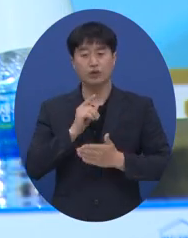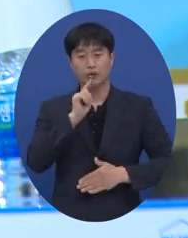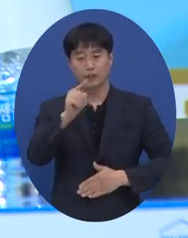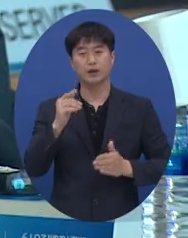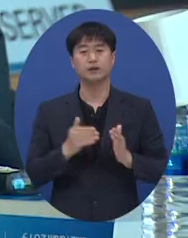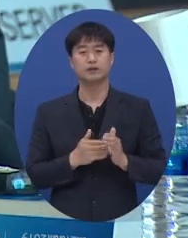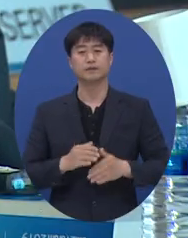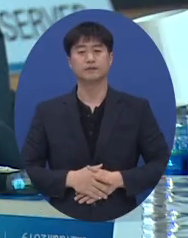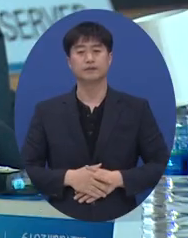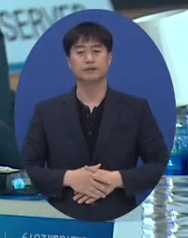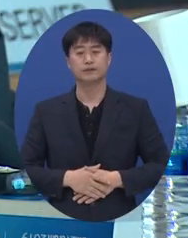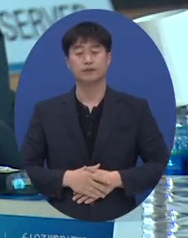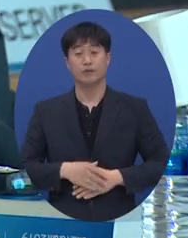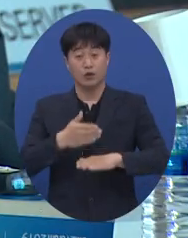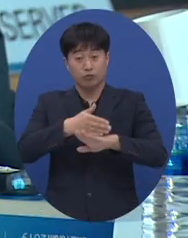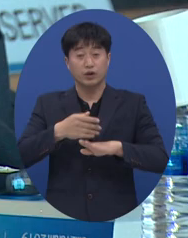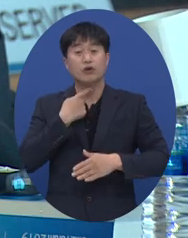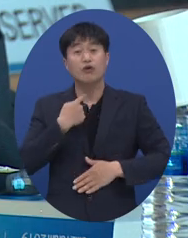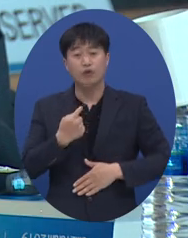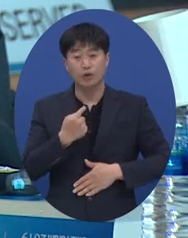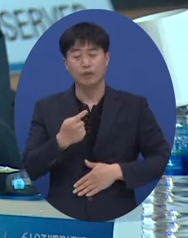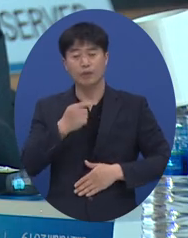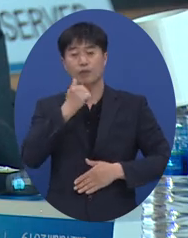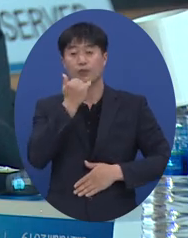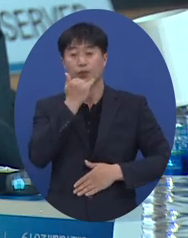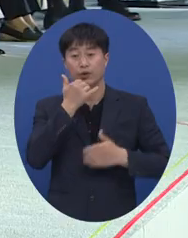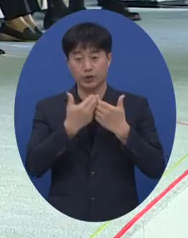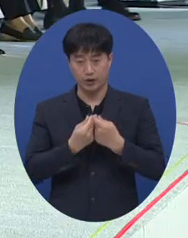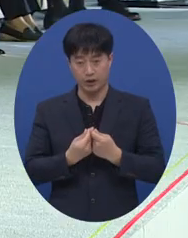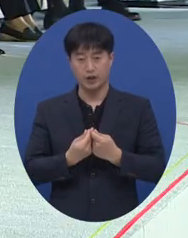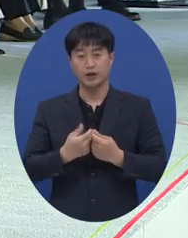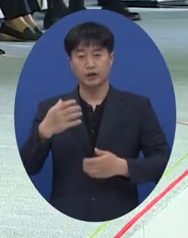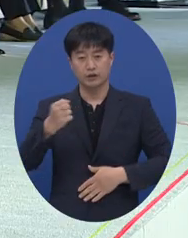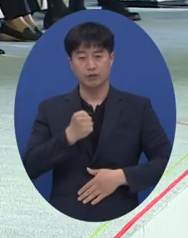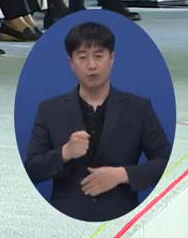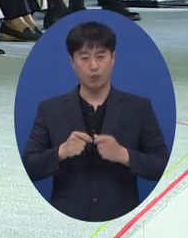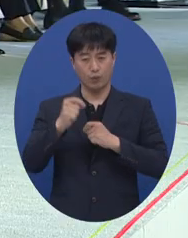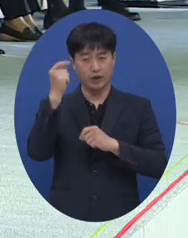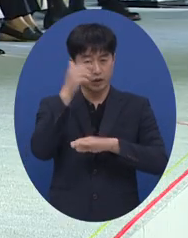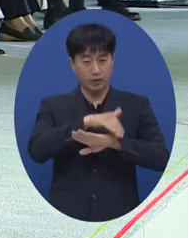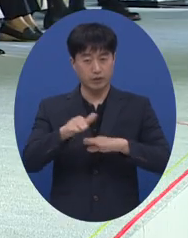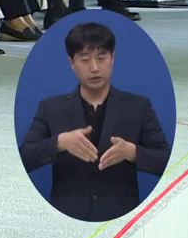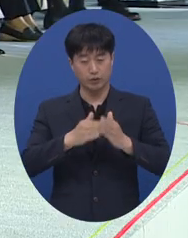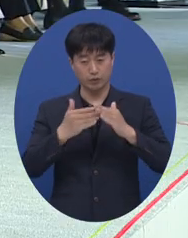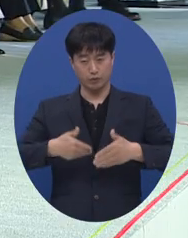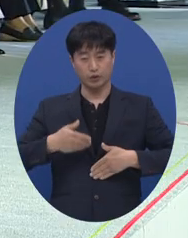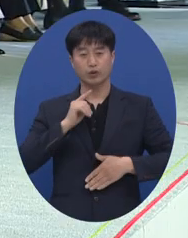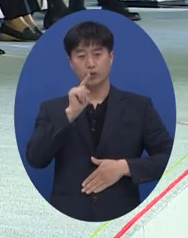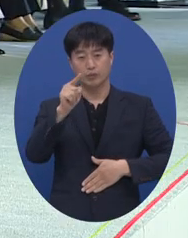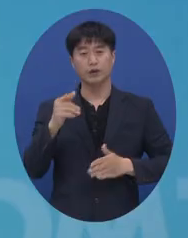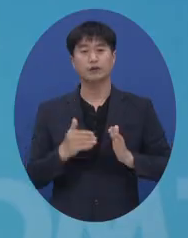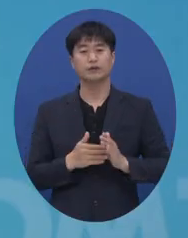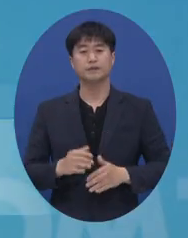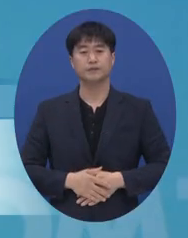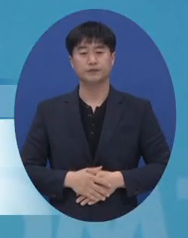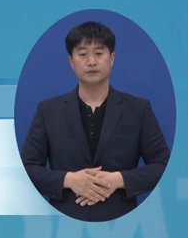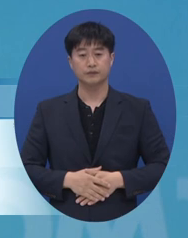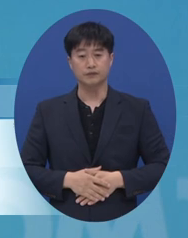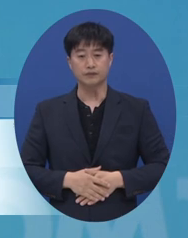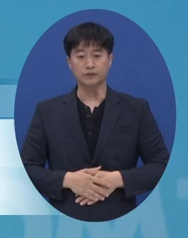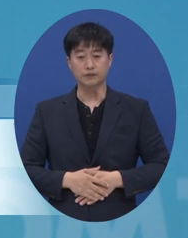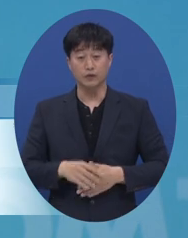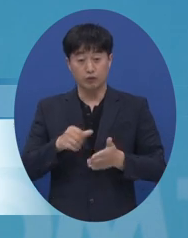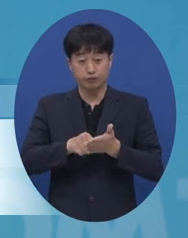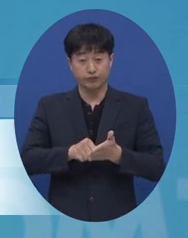냈습니다. 분단을 겪었던 독일 등의 사례를 거울 삼아 장기적인 계획을 세워야 한다고도 말했습니다. There's a